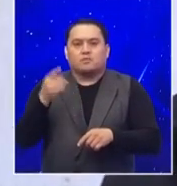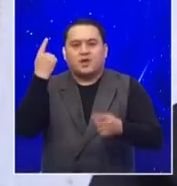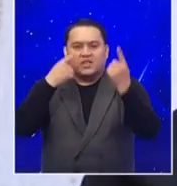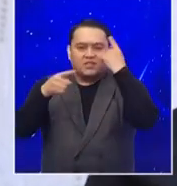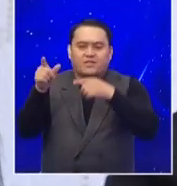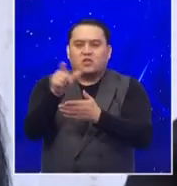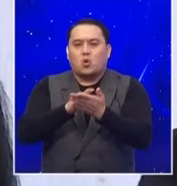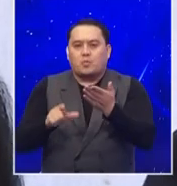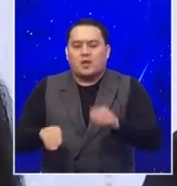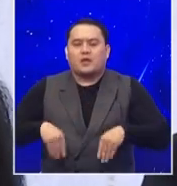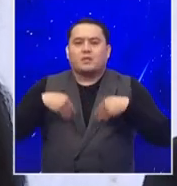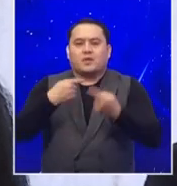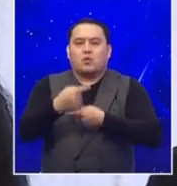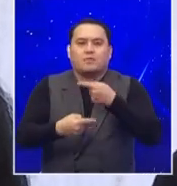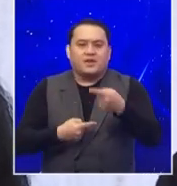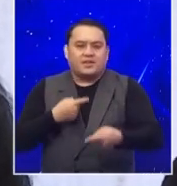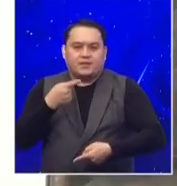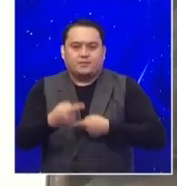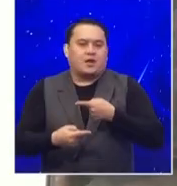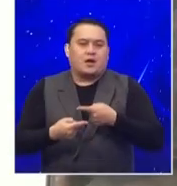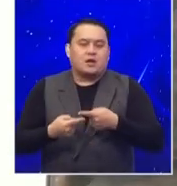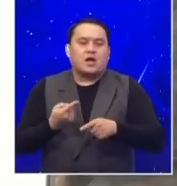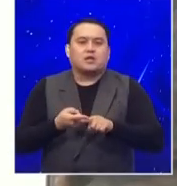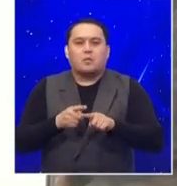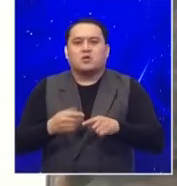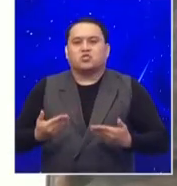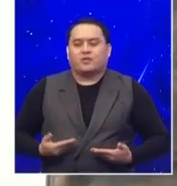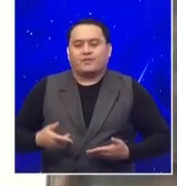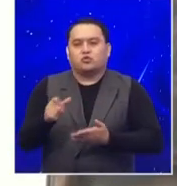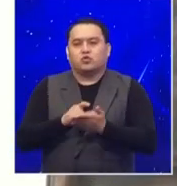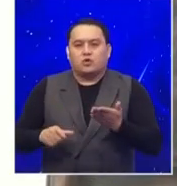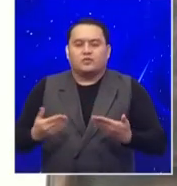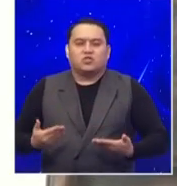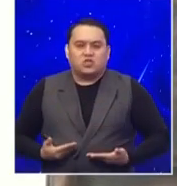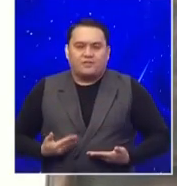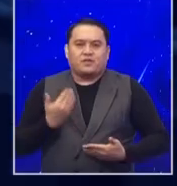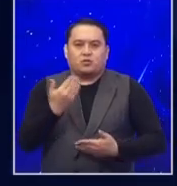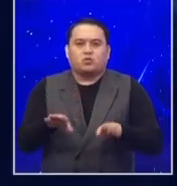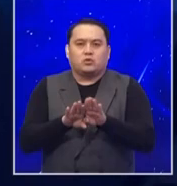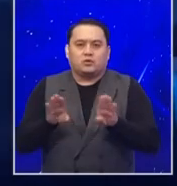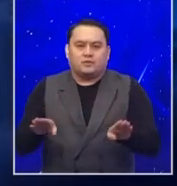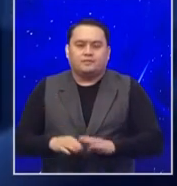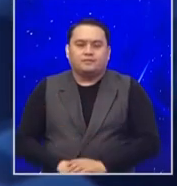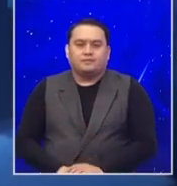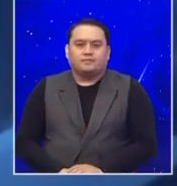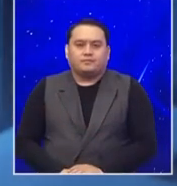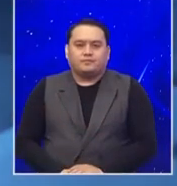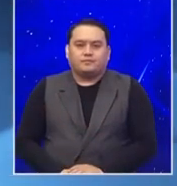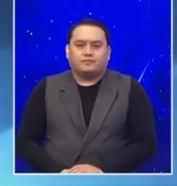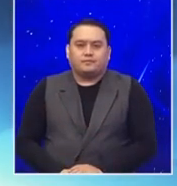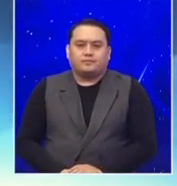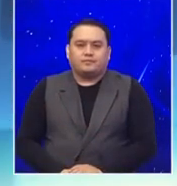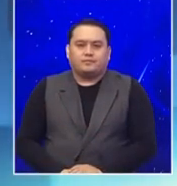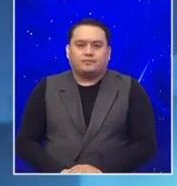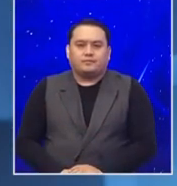произведения передаются из поколения в поколение. Ведь пока живут стихи поэта, жив и он. Панау Исимбекова, Асет Дюсенбек